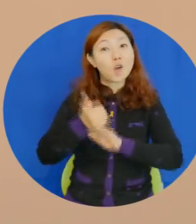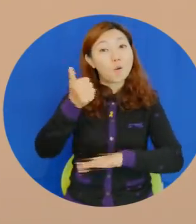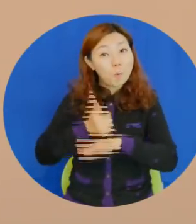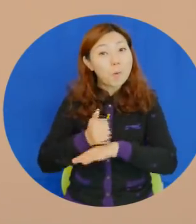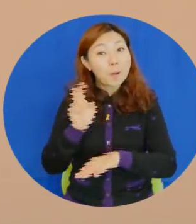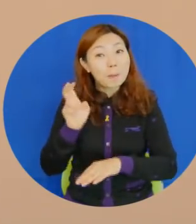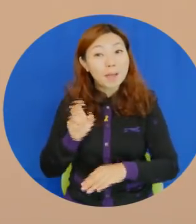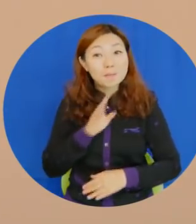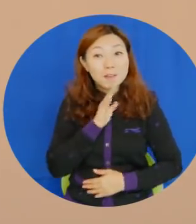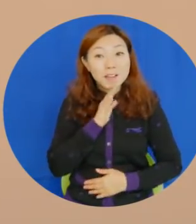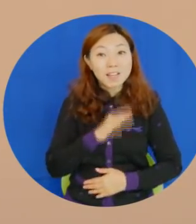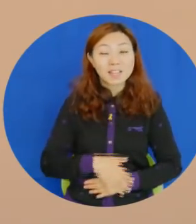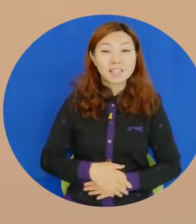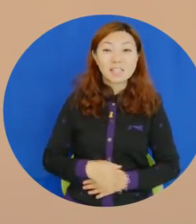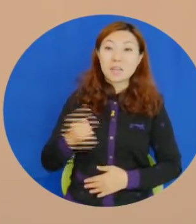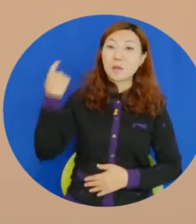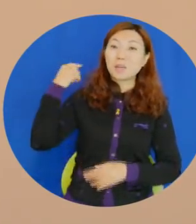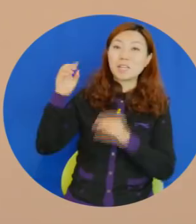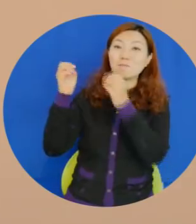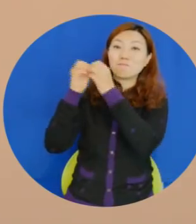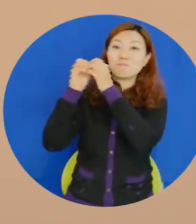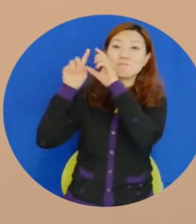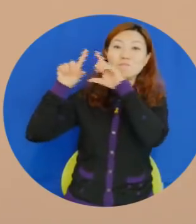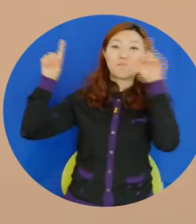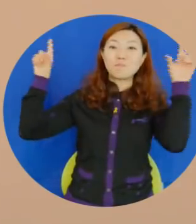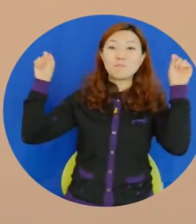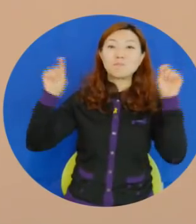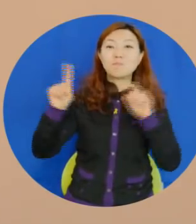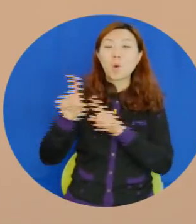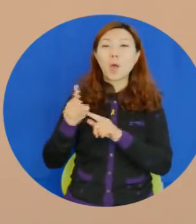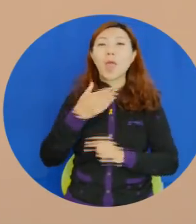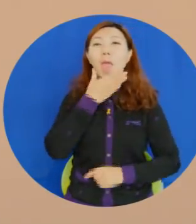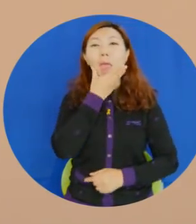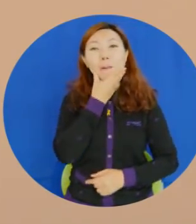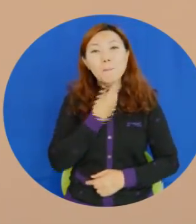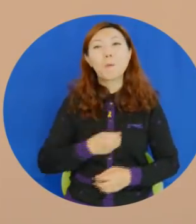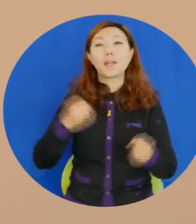내리세요. 그럼 이 강의 성공한 거요? 뭐라고 돼 있어요?